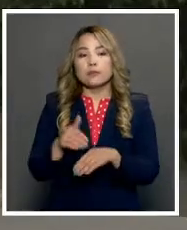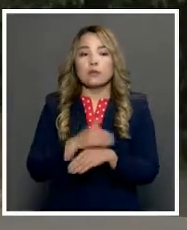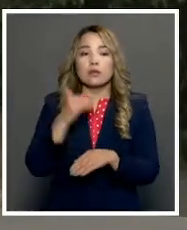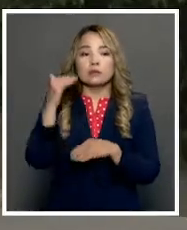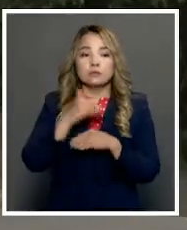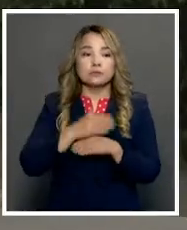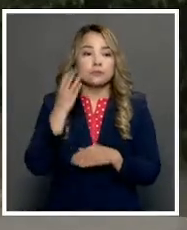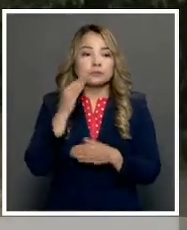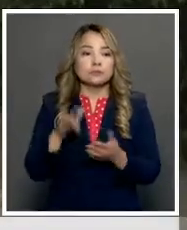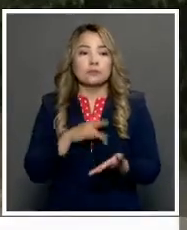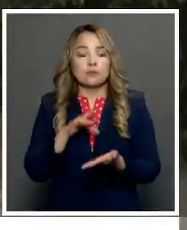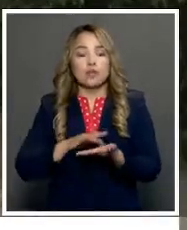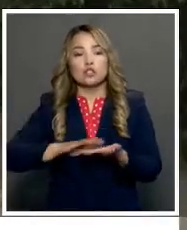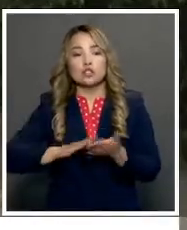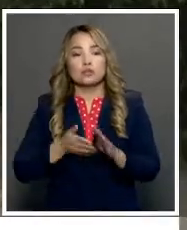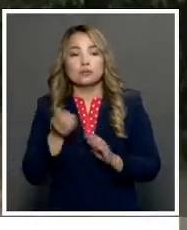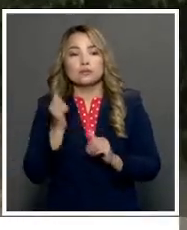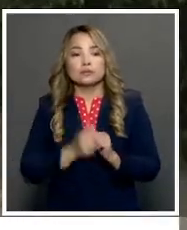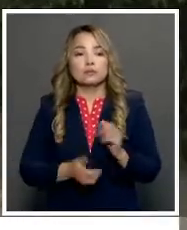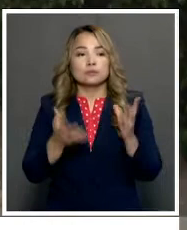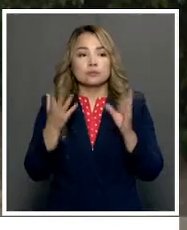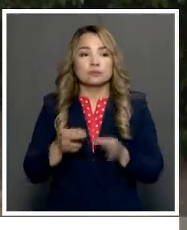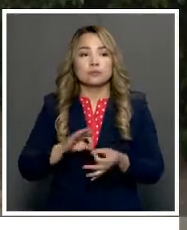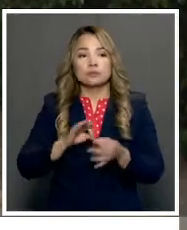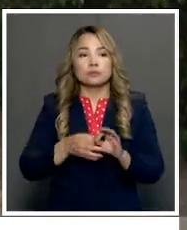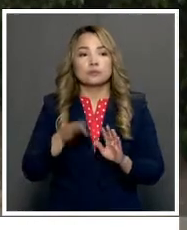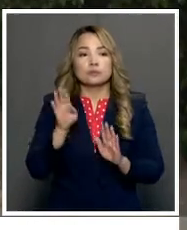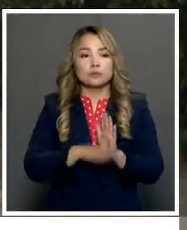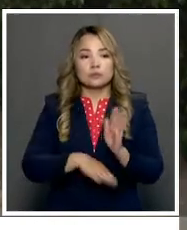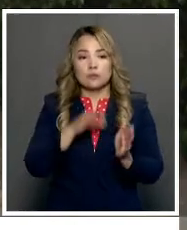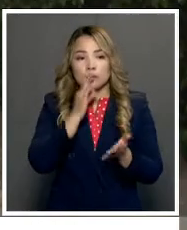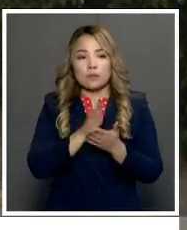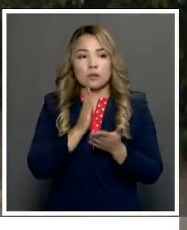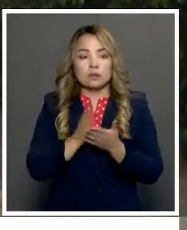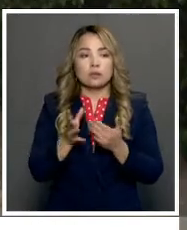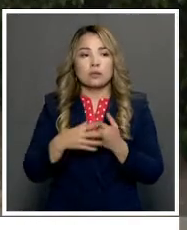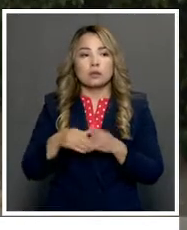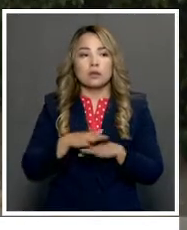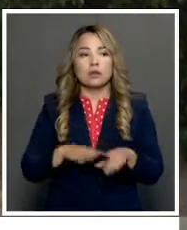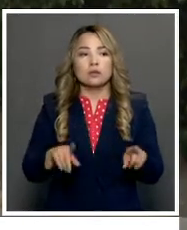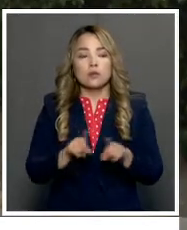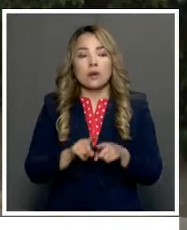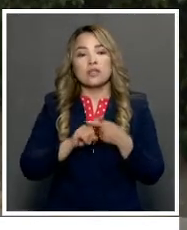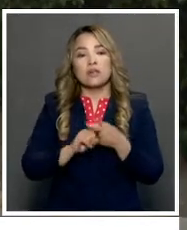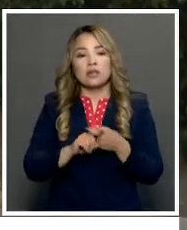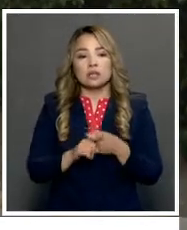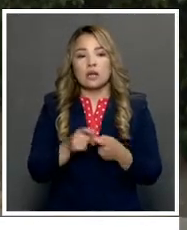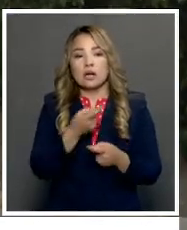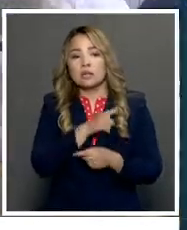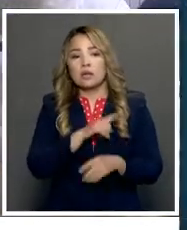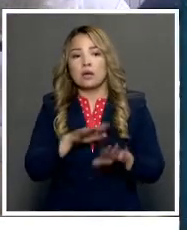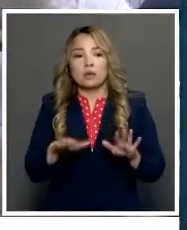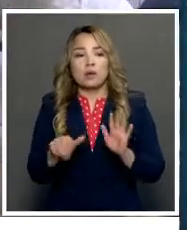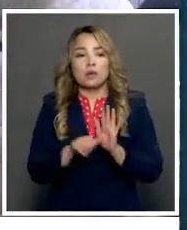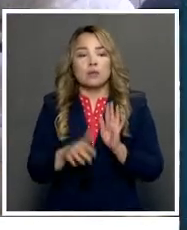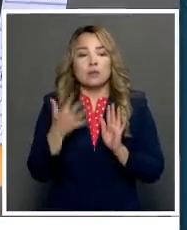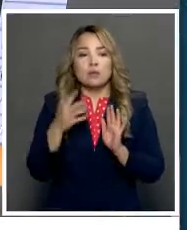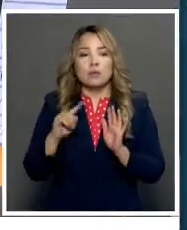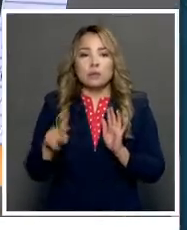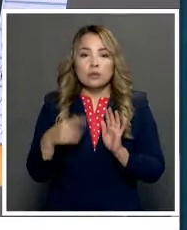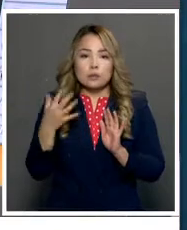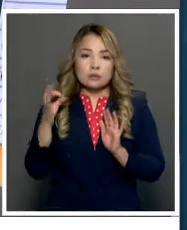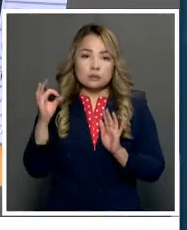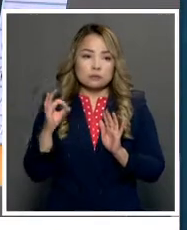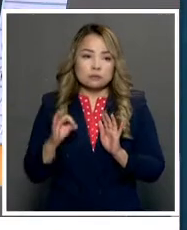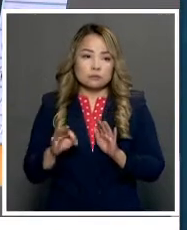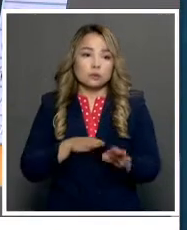Алматыдағы жағдай күннен күнге күрделеніп барады дейді дәрігерлер. Қазір шаһардағы инфекциялық стационарлар